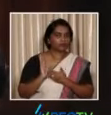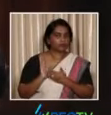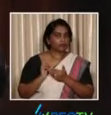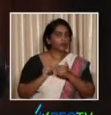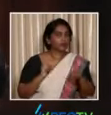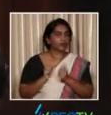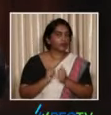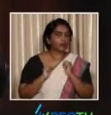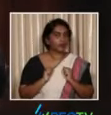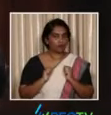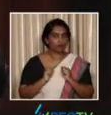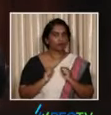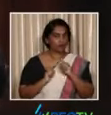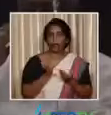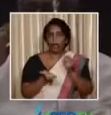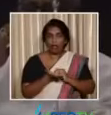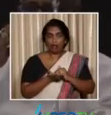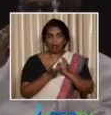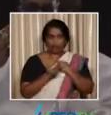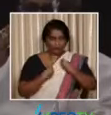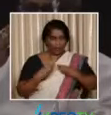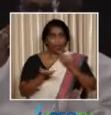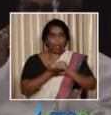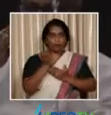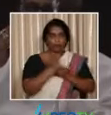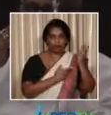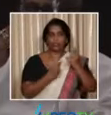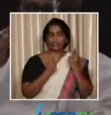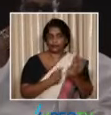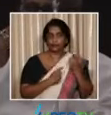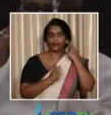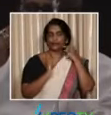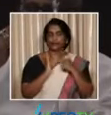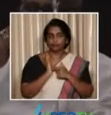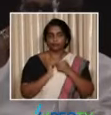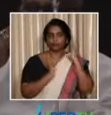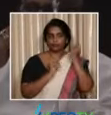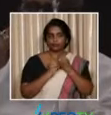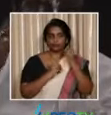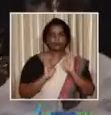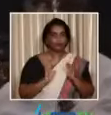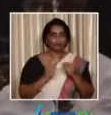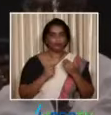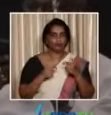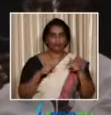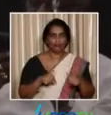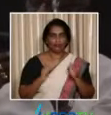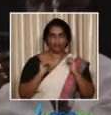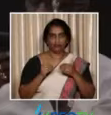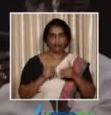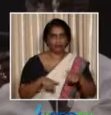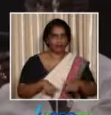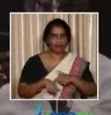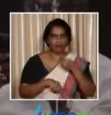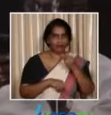ගන්න ක්‍රියාමාර්ගය මොකක්ද කියන එකත් පොඩ්ඩක් පැහැදිලි කරන්න. ඊයේ දැනුම් දුන්නේ වහම රීකරෙක්ෂන් ප්‍රතිඵල දෙනවා කියලා. නමුත් මම හිතන්නේ ඒක ප්‍රමාණවත් කියලා මේ